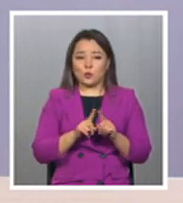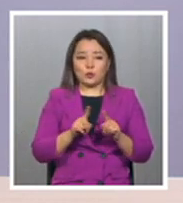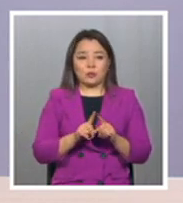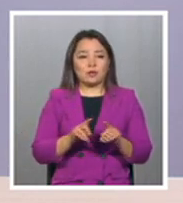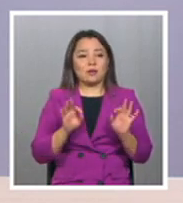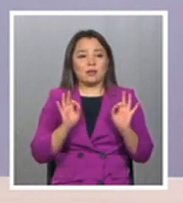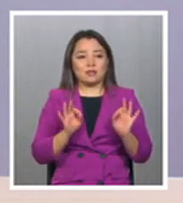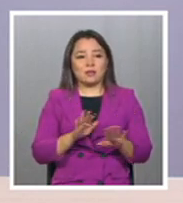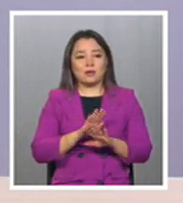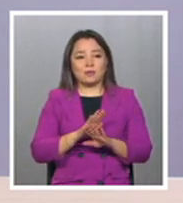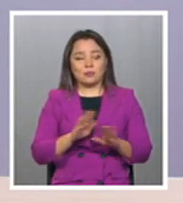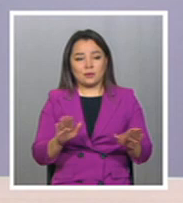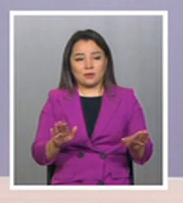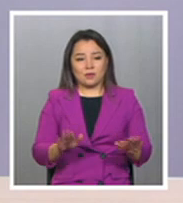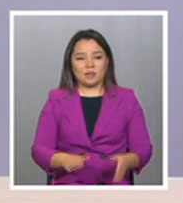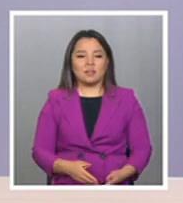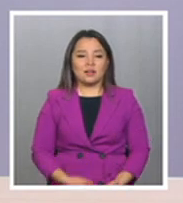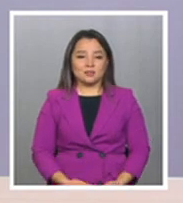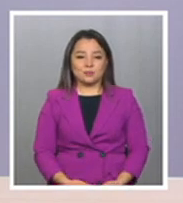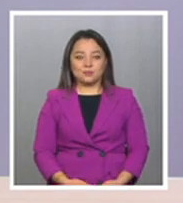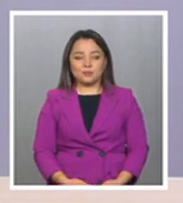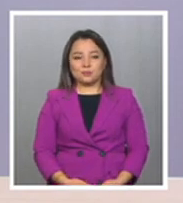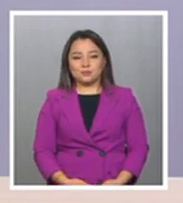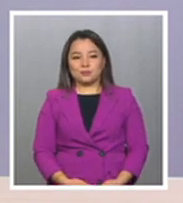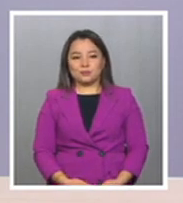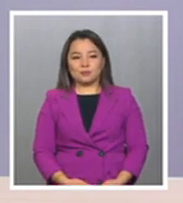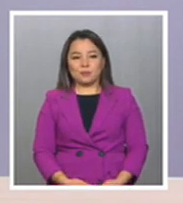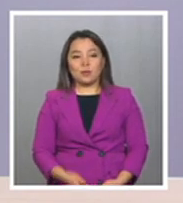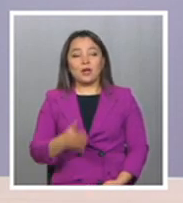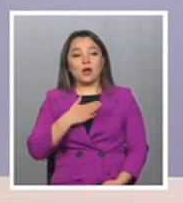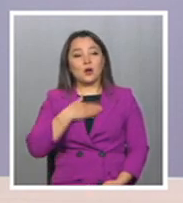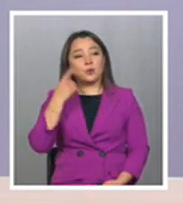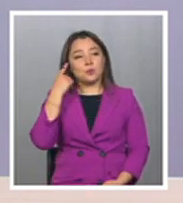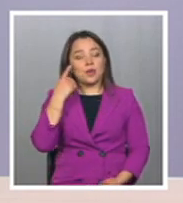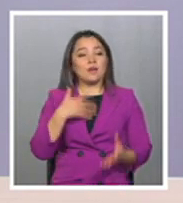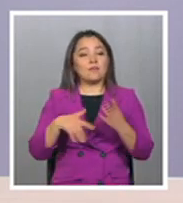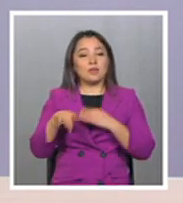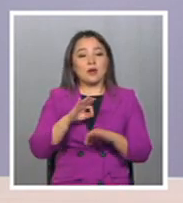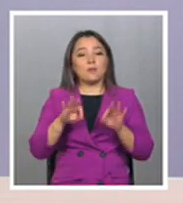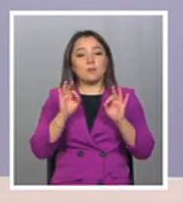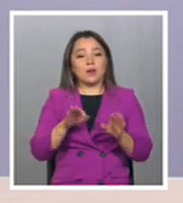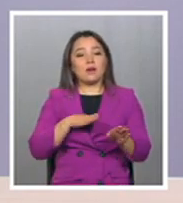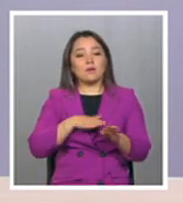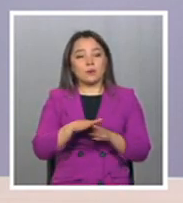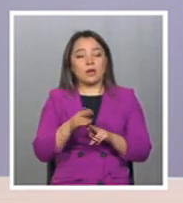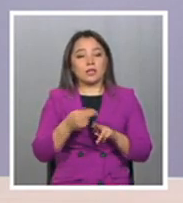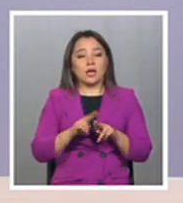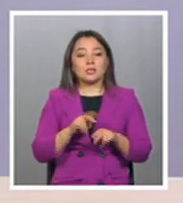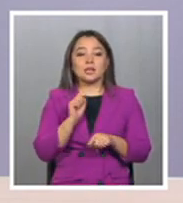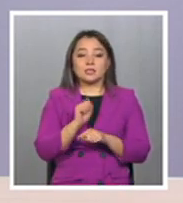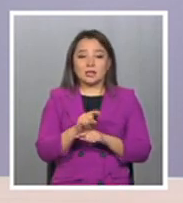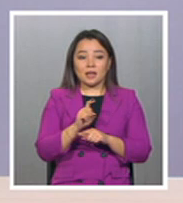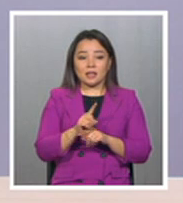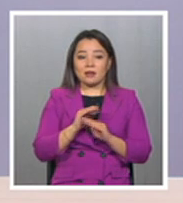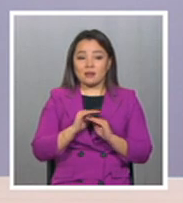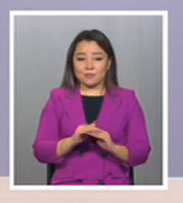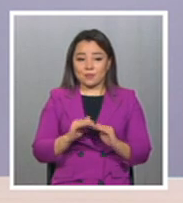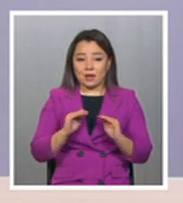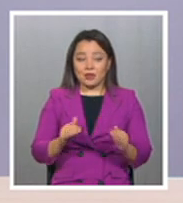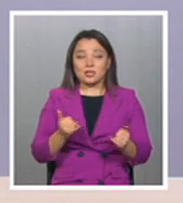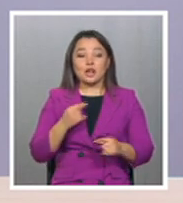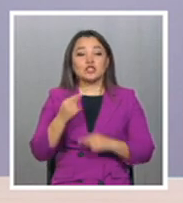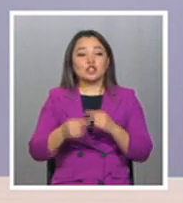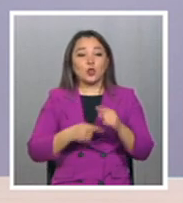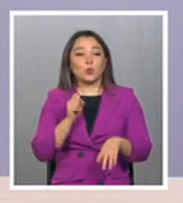это выражение неверное. Я думаю, вы все правильно выполнили это задание, ребята. А